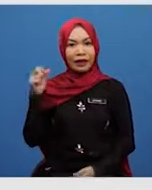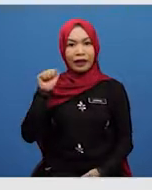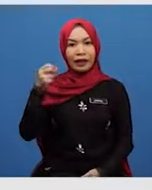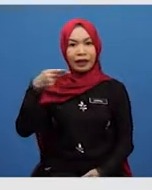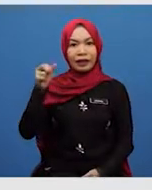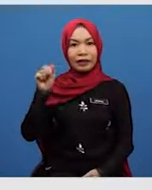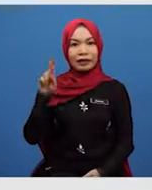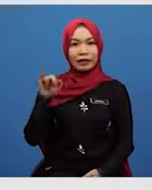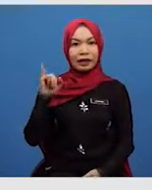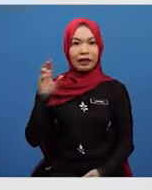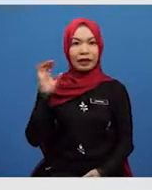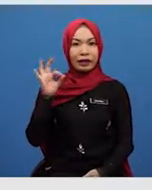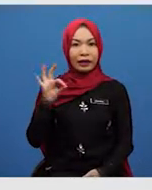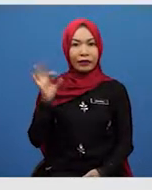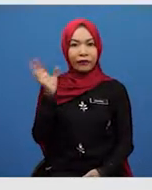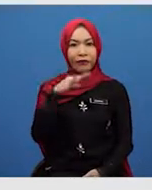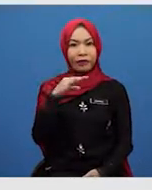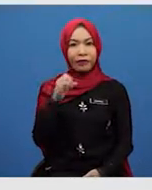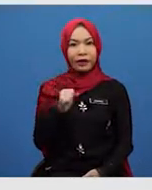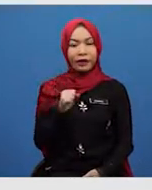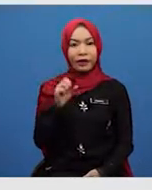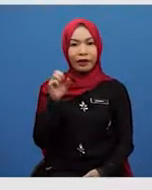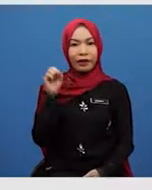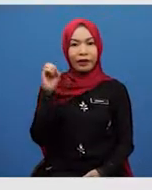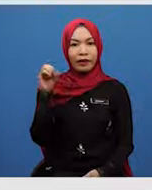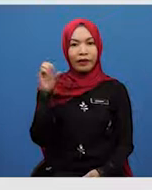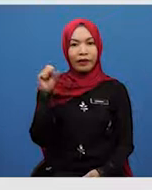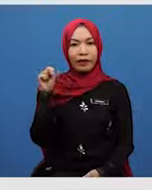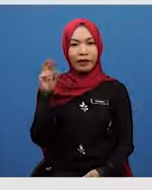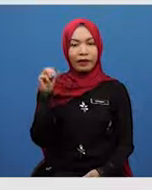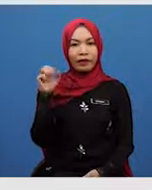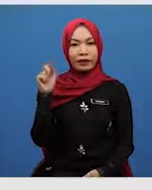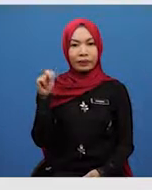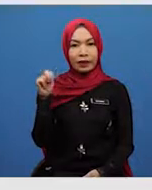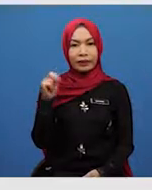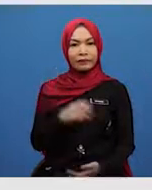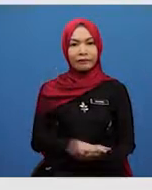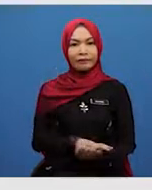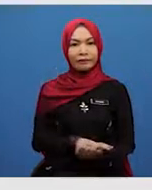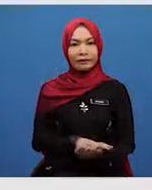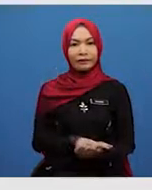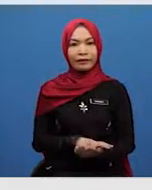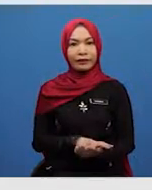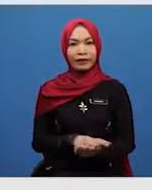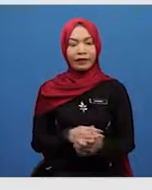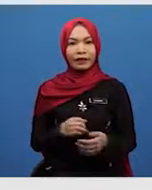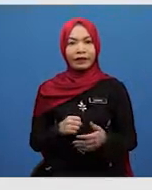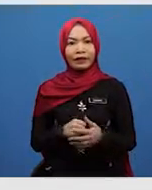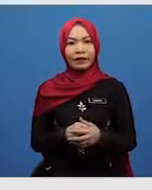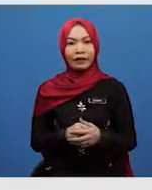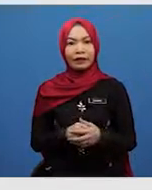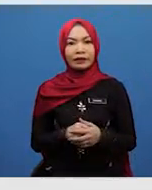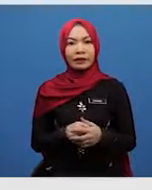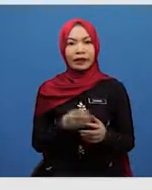berpose di daerah marudu antara tahun 1873 1840 dan